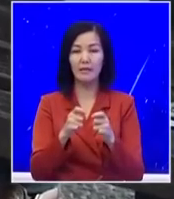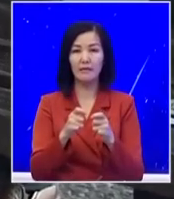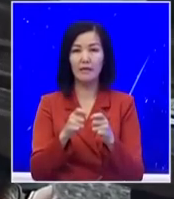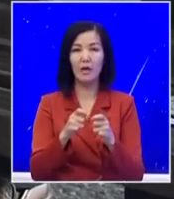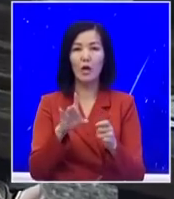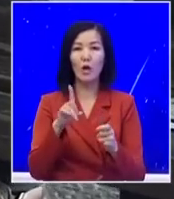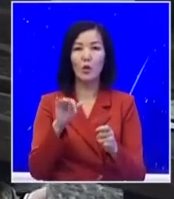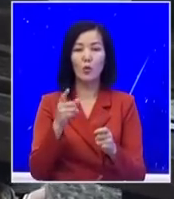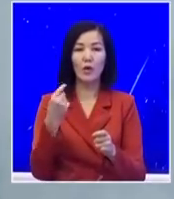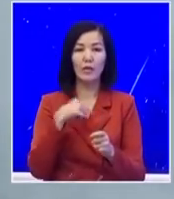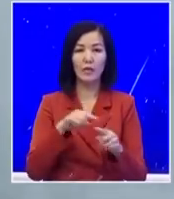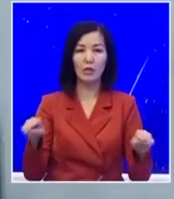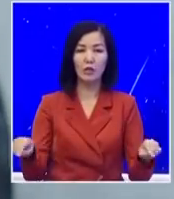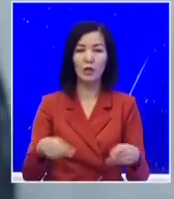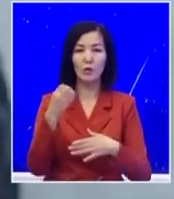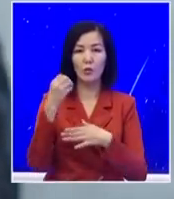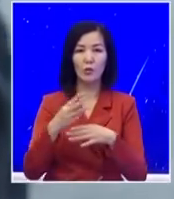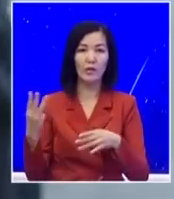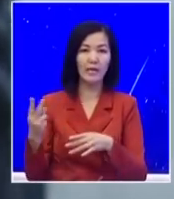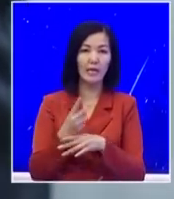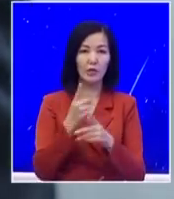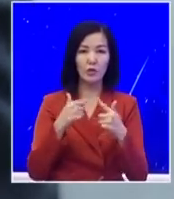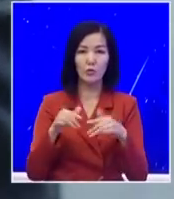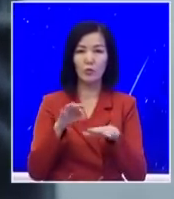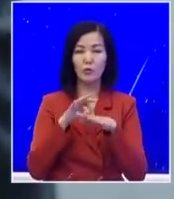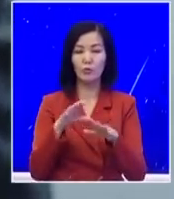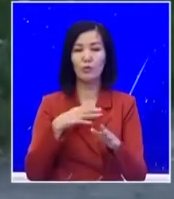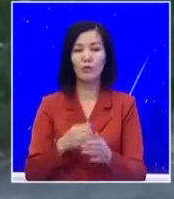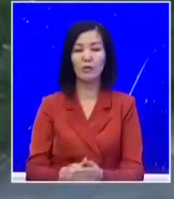атаулы ойынды рухани жаңғыру орталығы екінші рет ұйымдастырып отыр.